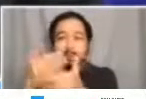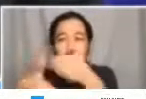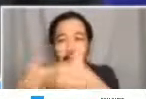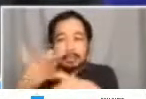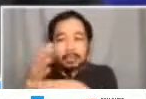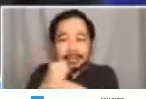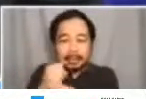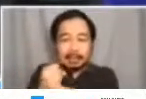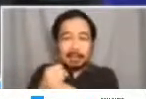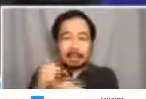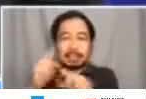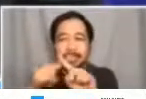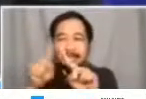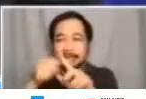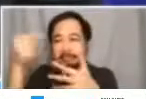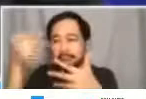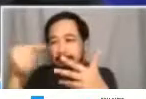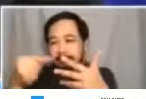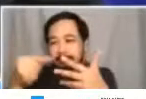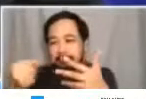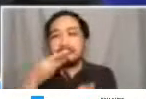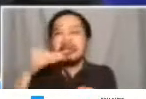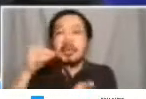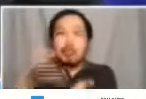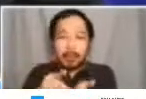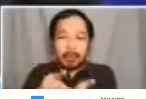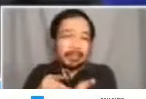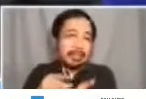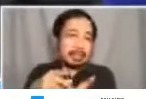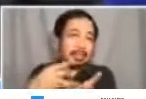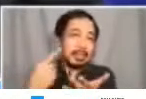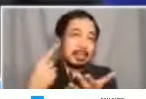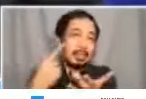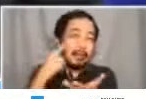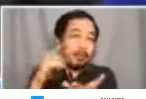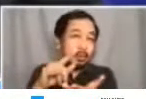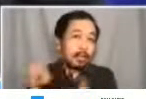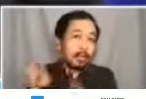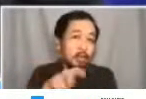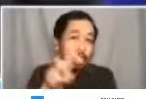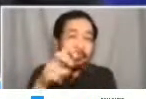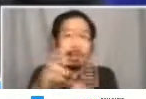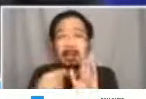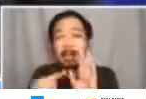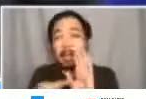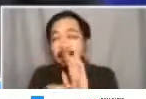Community Quarantine hanggang June 15. Yan ang balitang hatid ni Gemma Narit.